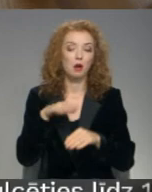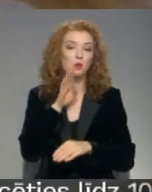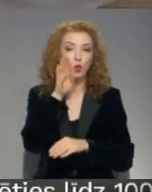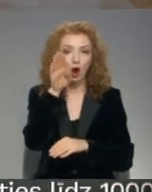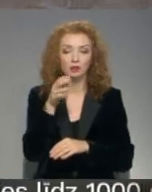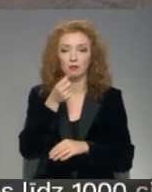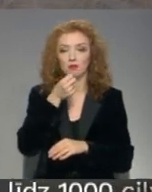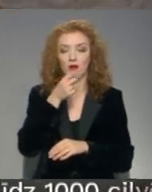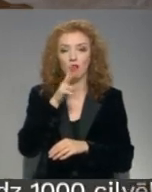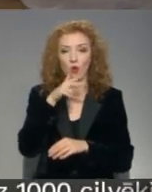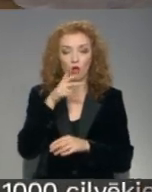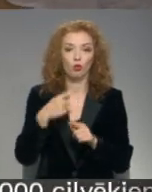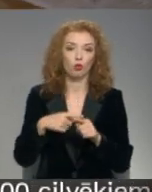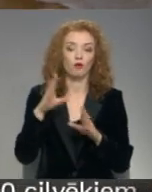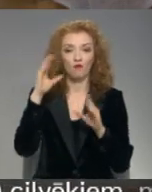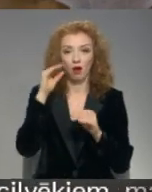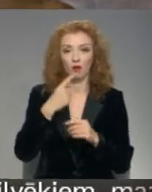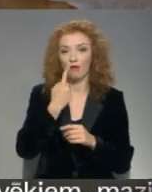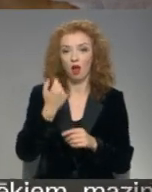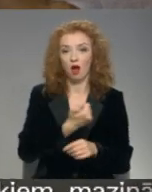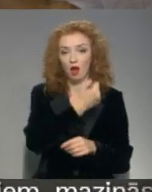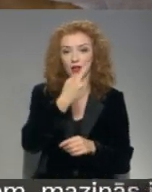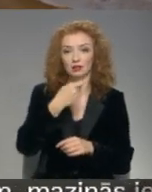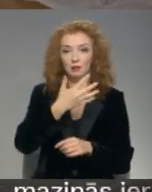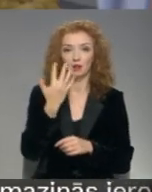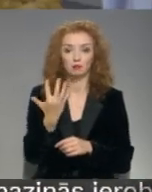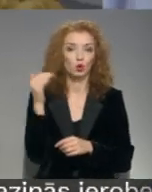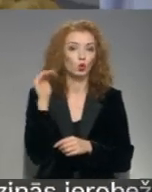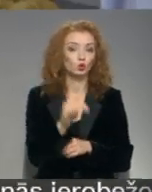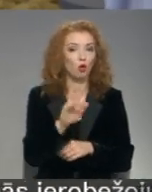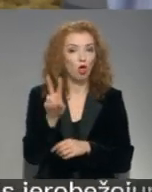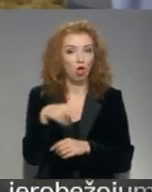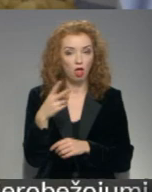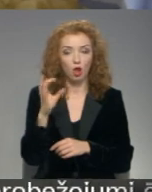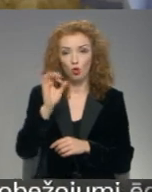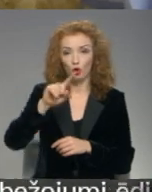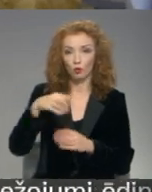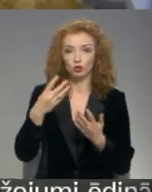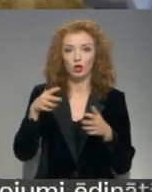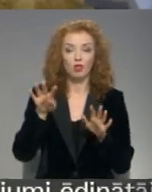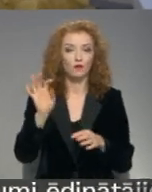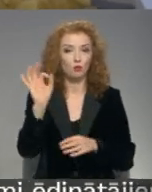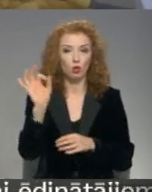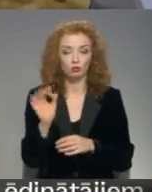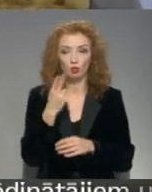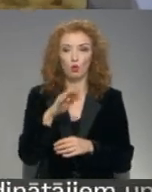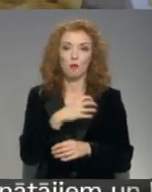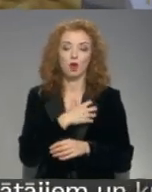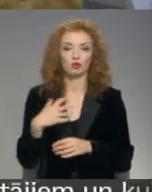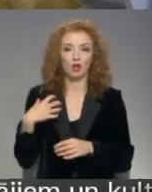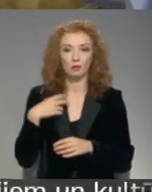launagu un vakariņām gadā ir apmēram 155 tūkstoši eiro, kas ir 0,49% no